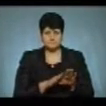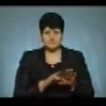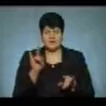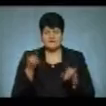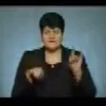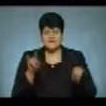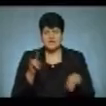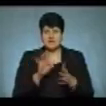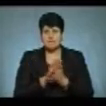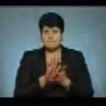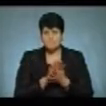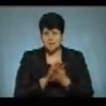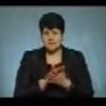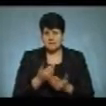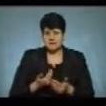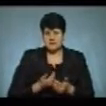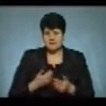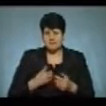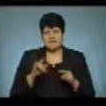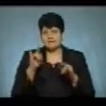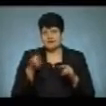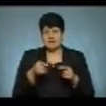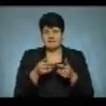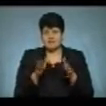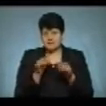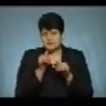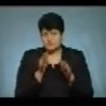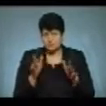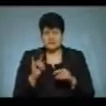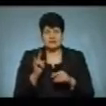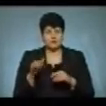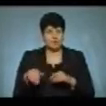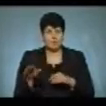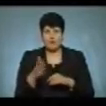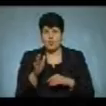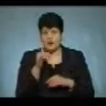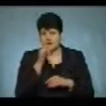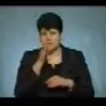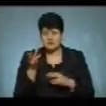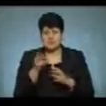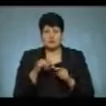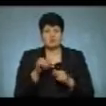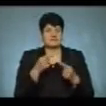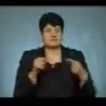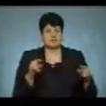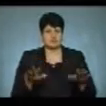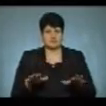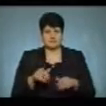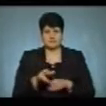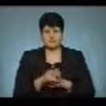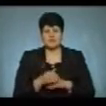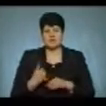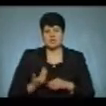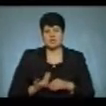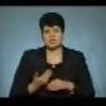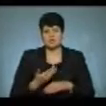брудні, ну, і тут ми живемо, ні вікна відкрити, ні з дитиною погуляти, треба йти десь інде. Я живу на